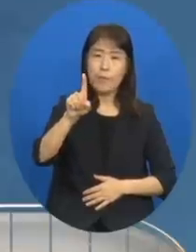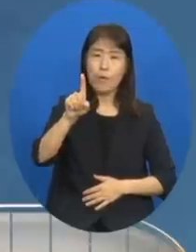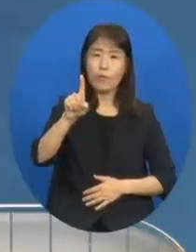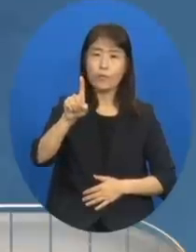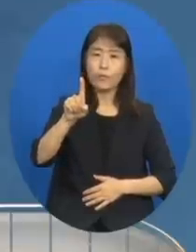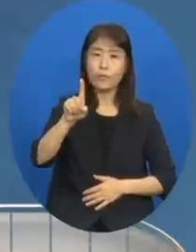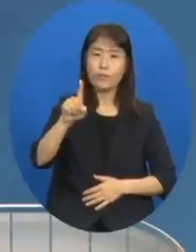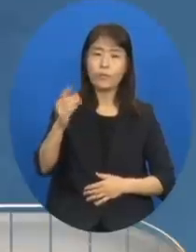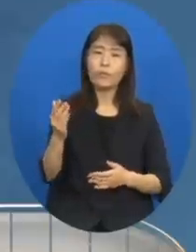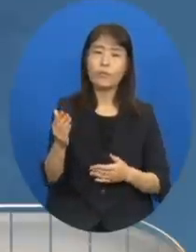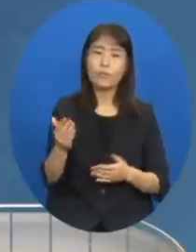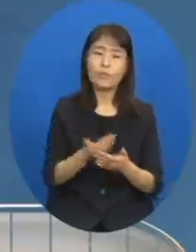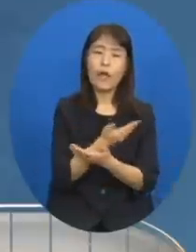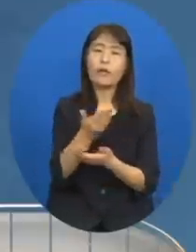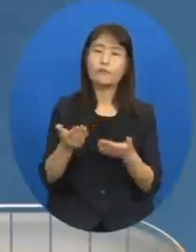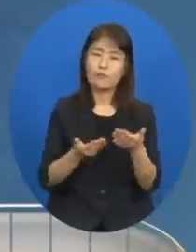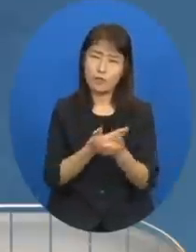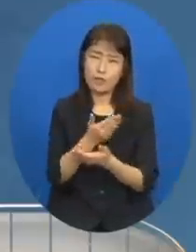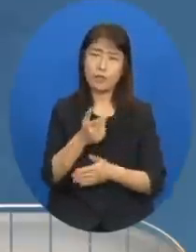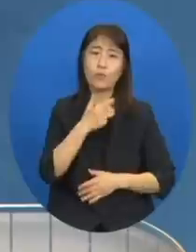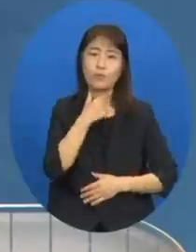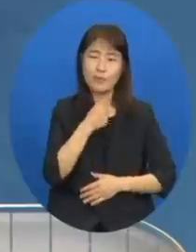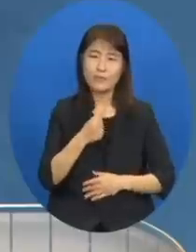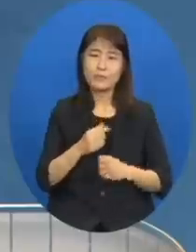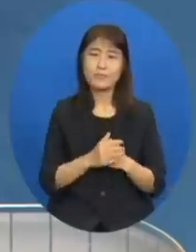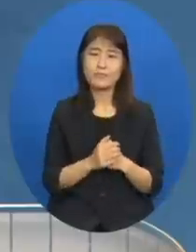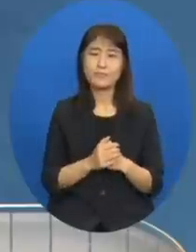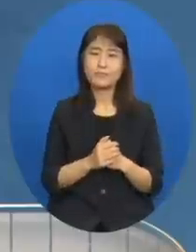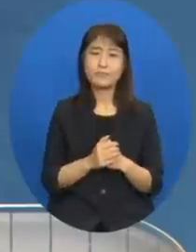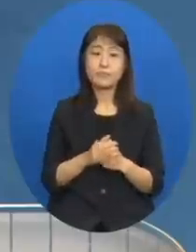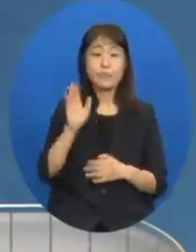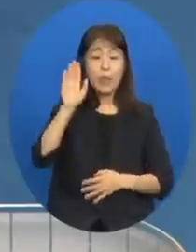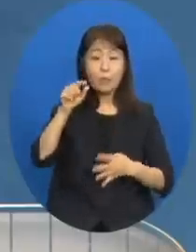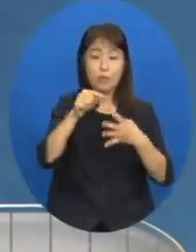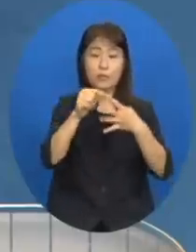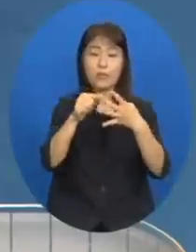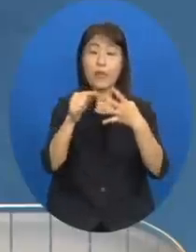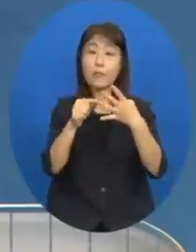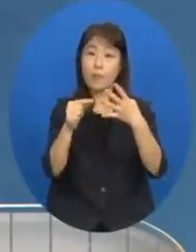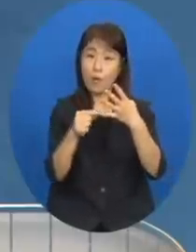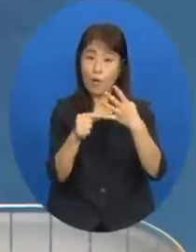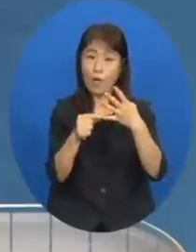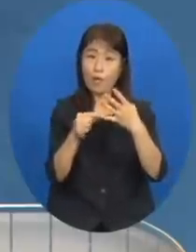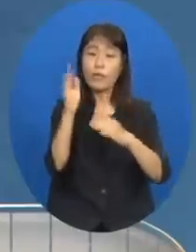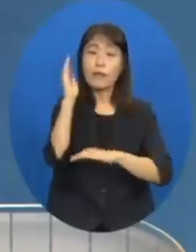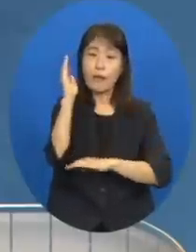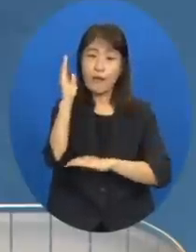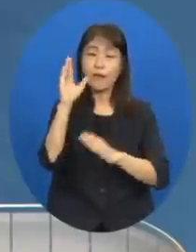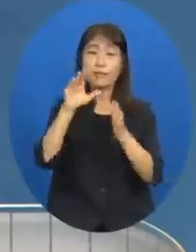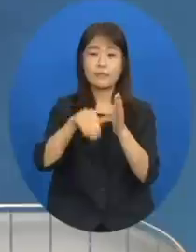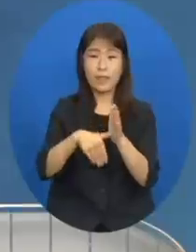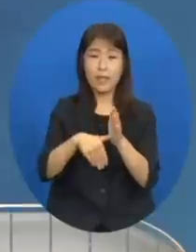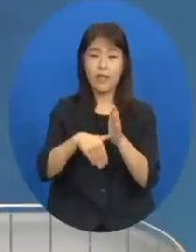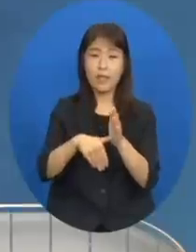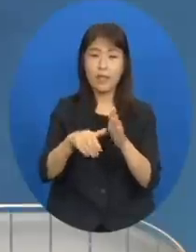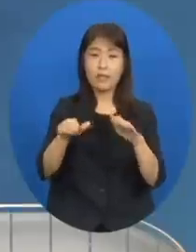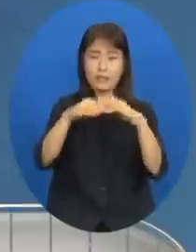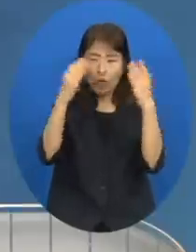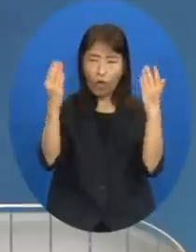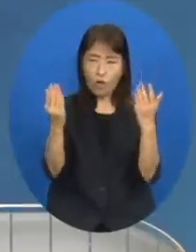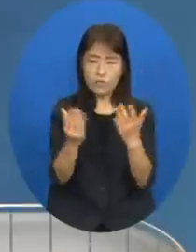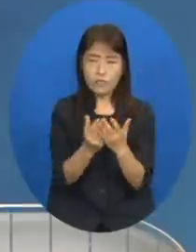말씀을 나누고 싶었어요 그래서 앞으로 4번 같이 말씀을 나누는 전체의